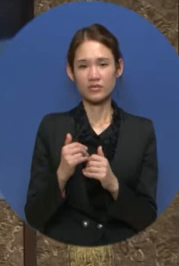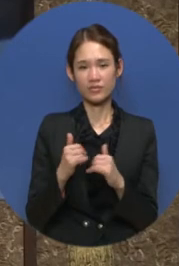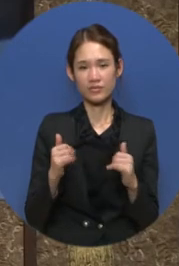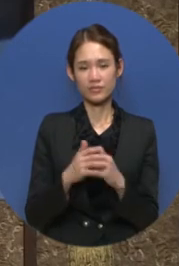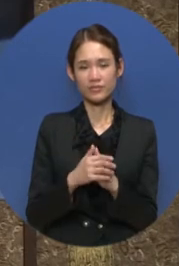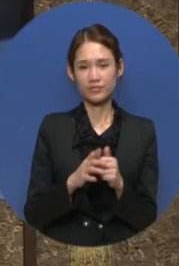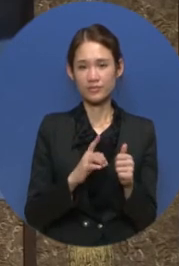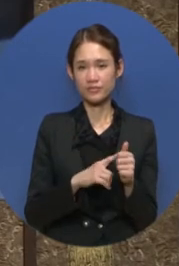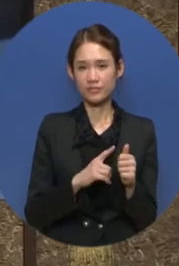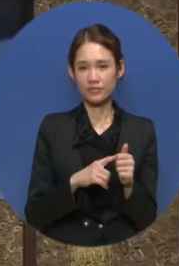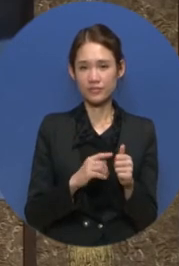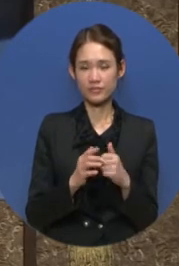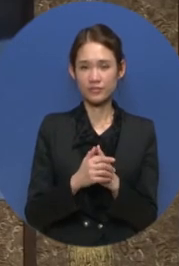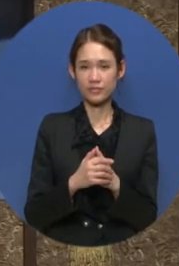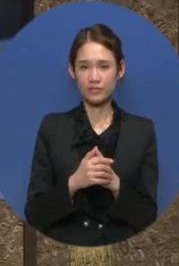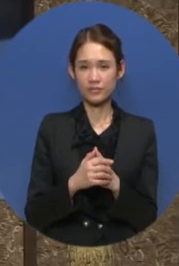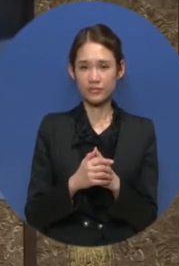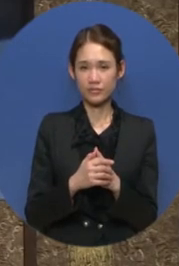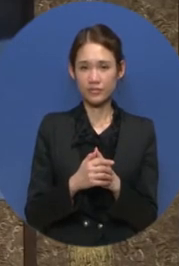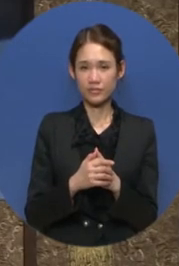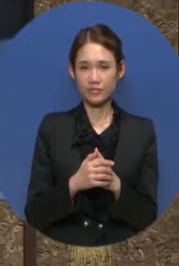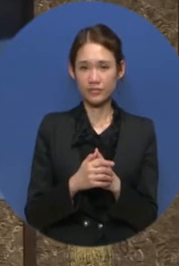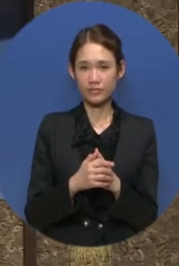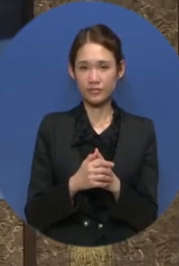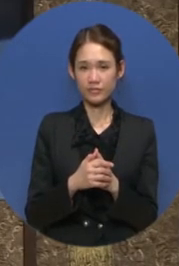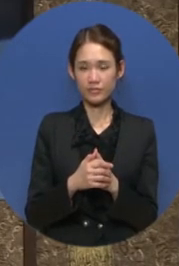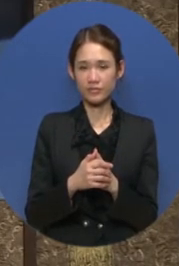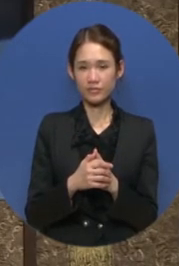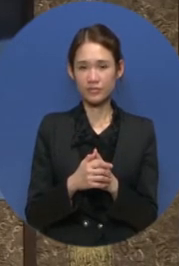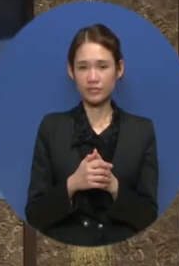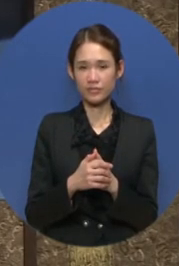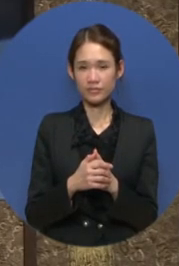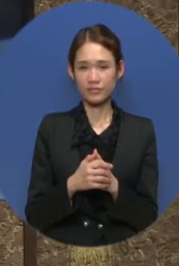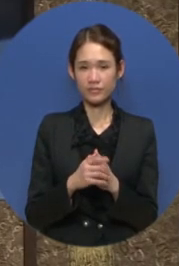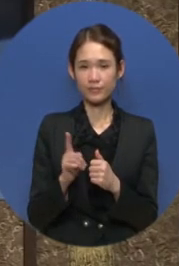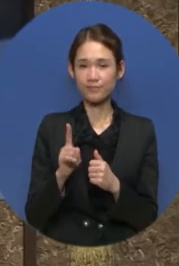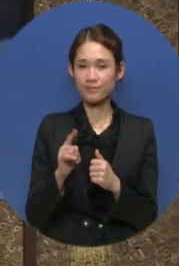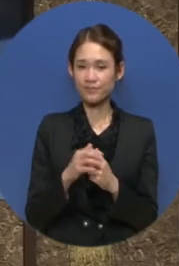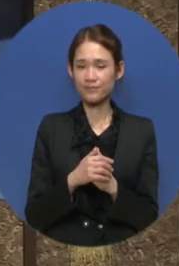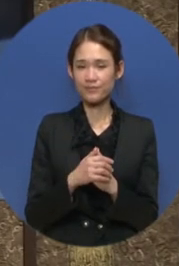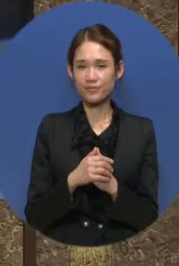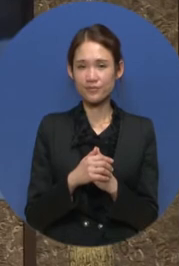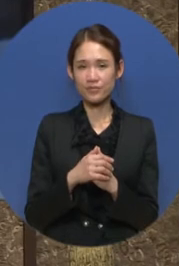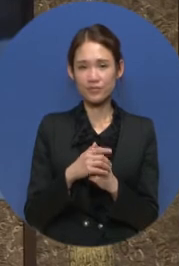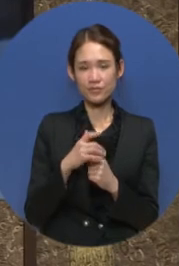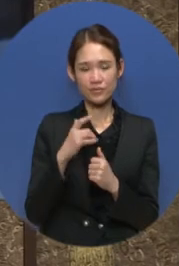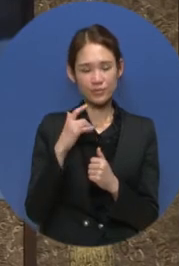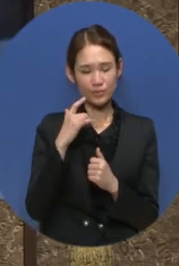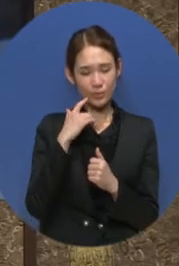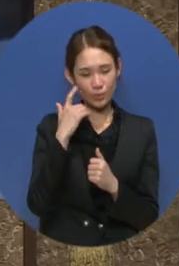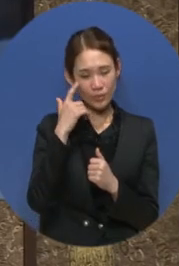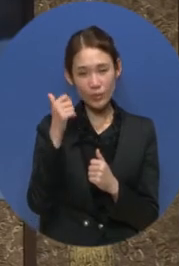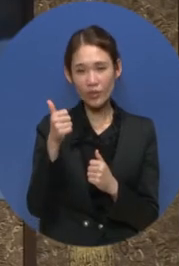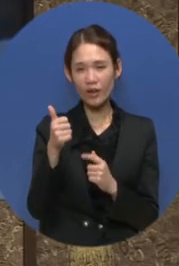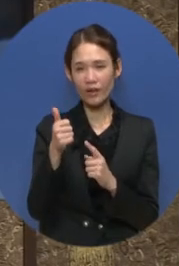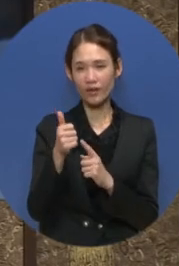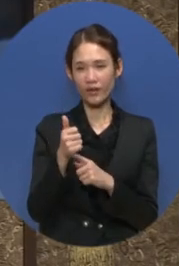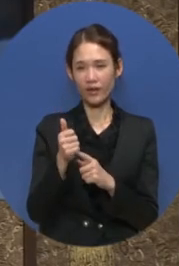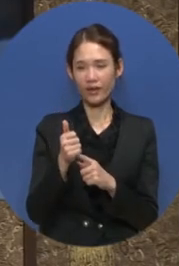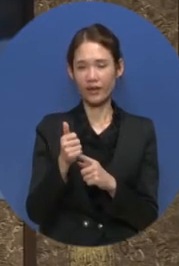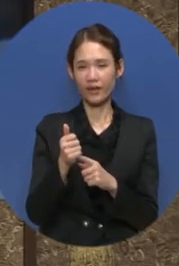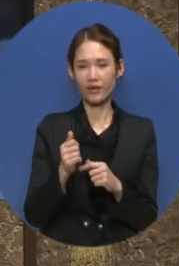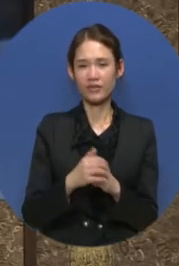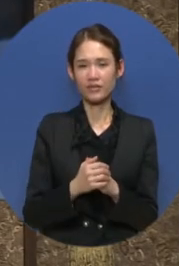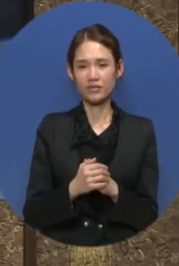때는 어떤 분은 또 이런 경우도 있어요. 네, 어떤 경우요? 그 목사님 오신 거예요.